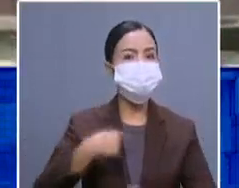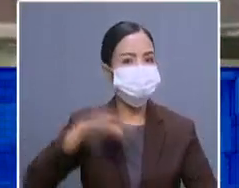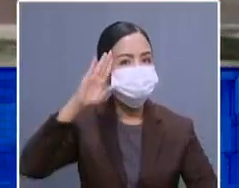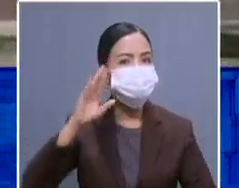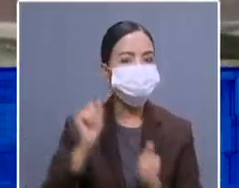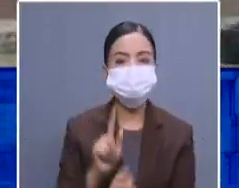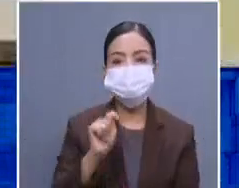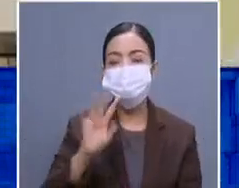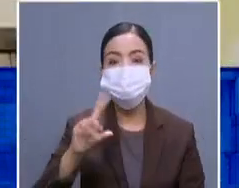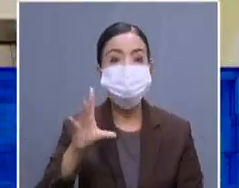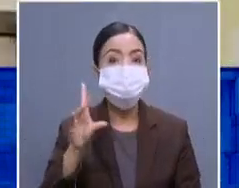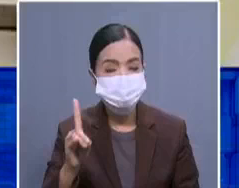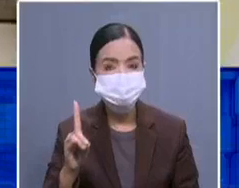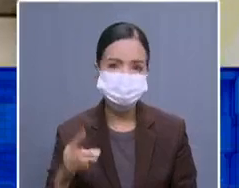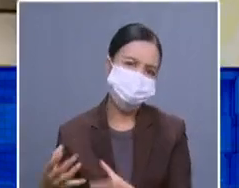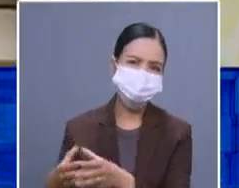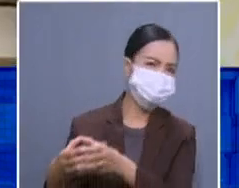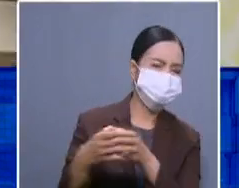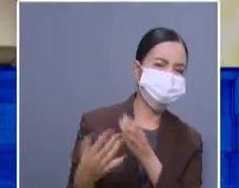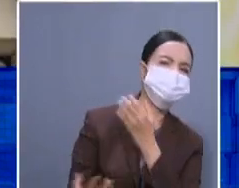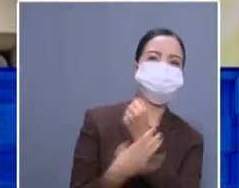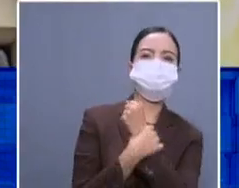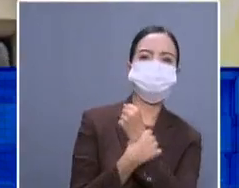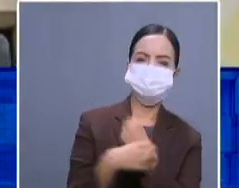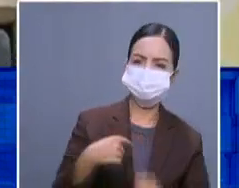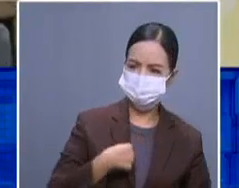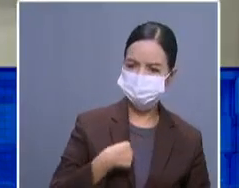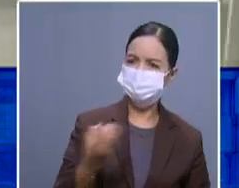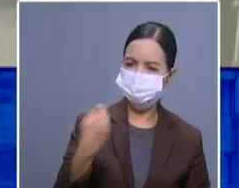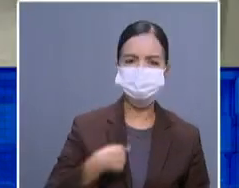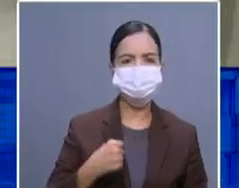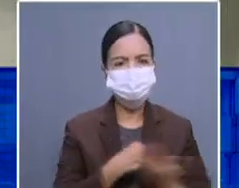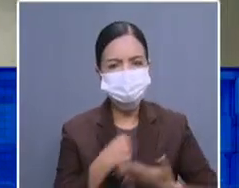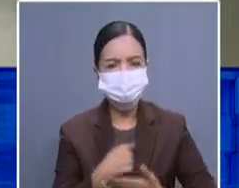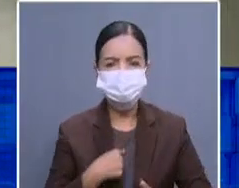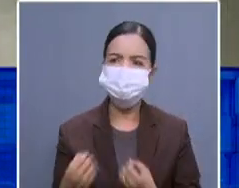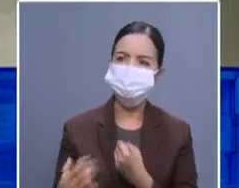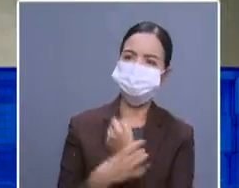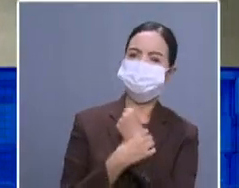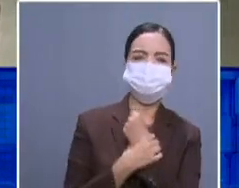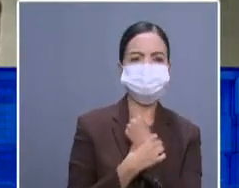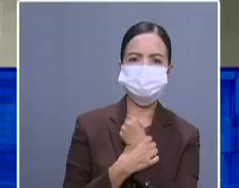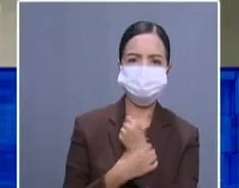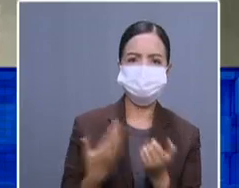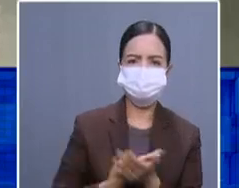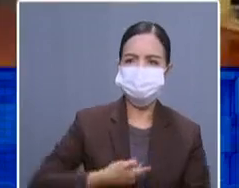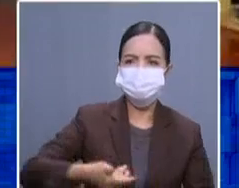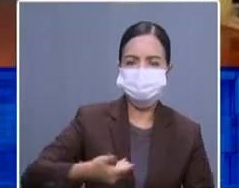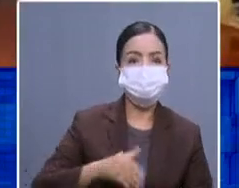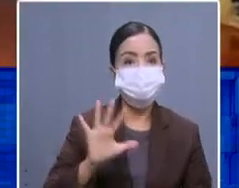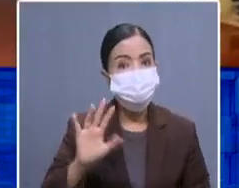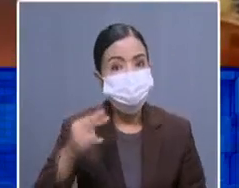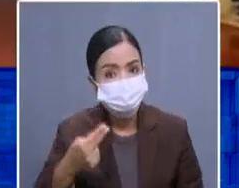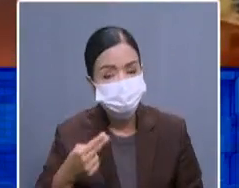นอกเครื่องแบบบุกไปจับตัวนะคะในคดียาเสพติดก่อนมีพฤติกรรมเรียกรับเงินจำนวน 50,000 บาทเพื่อแลก